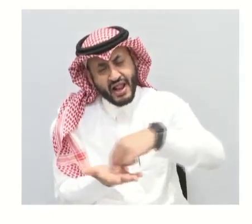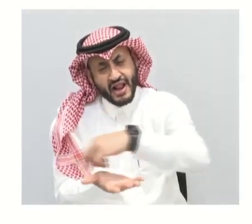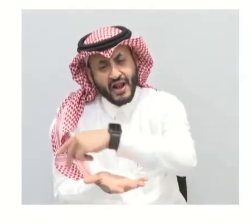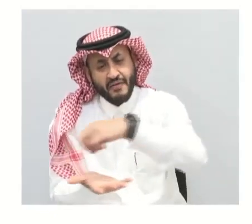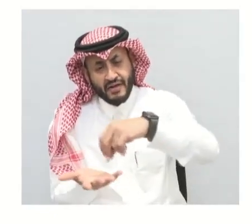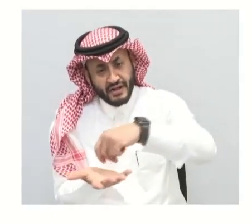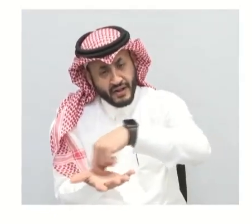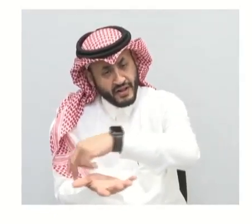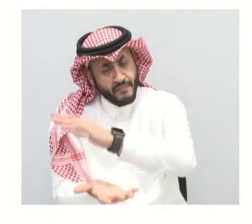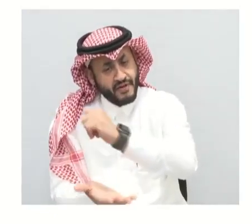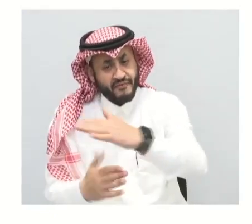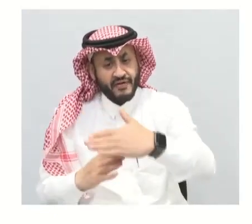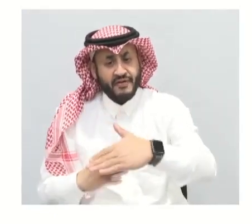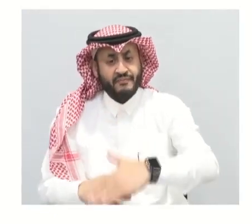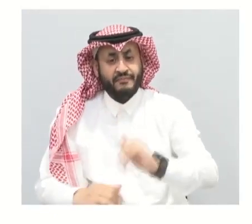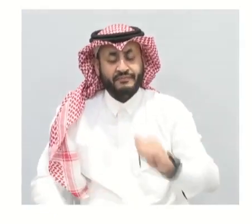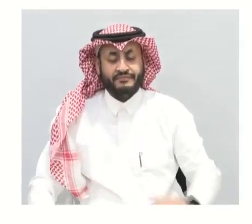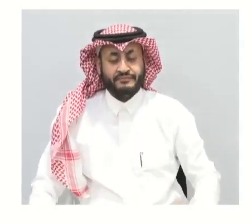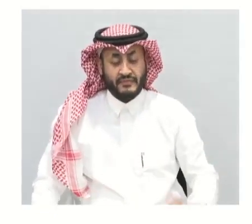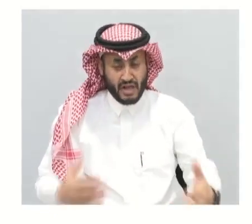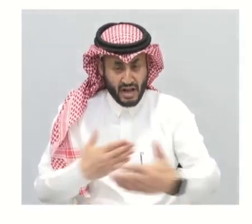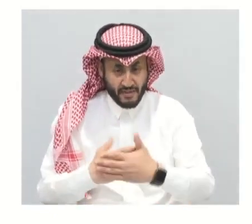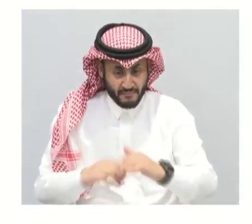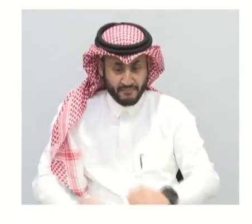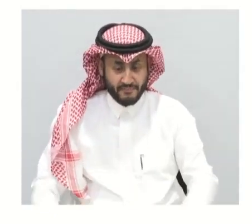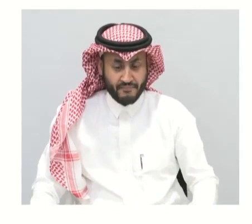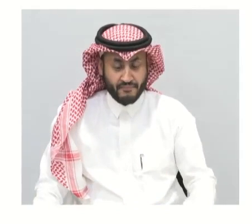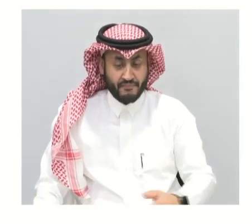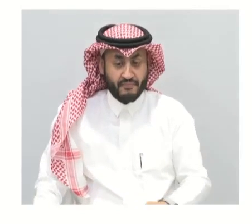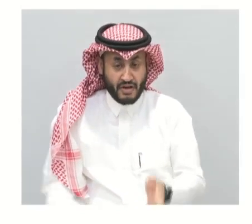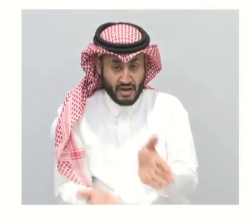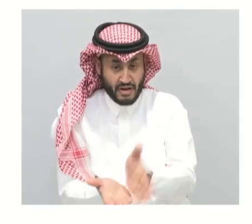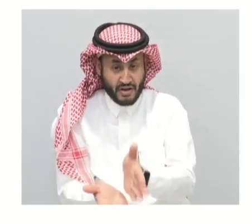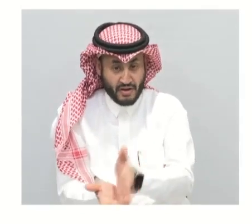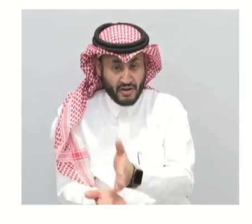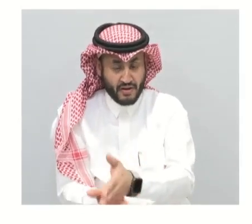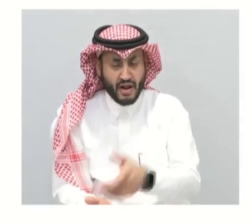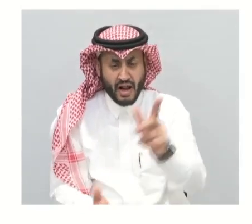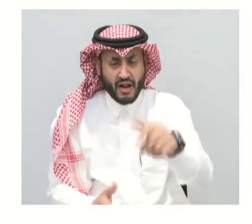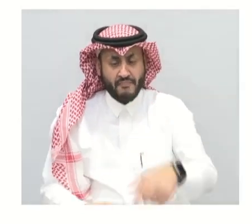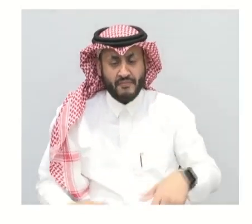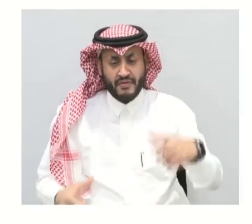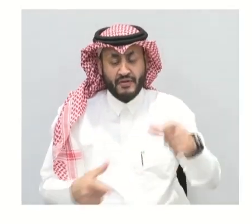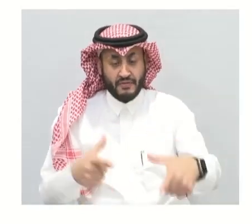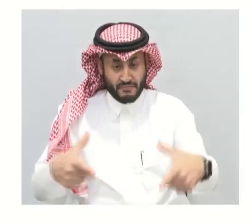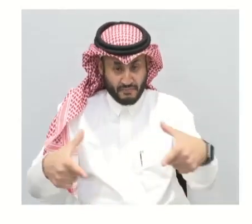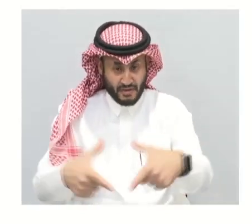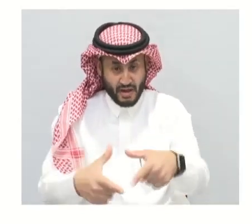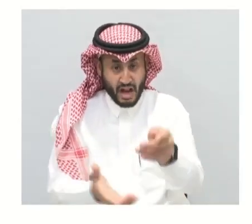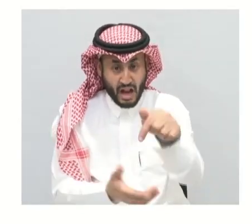اخر وبالتالي نحافظ عليها بشكل كبير جدا القوانين التي تضعها الدول تعتبر